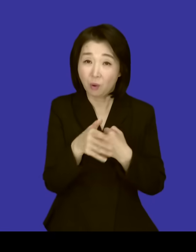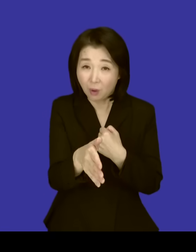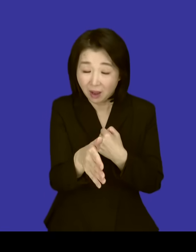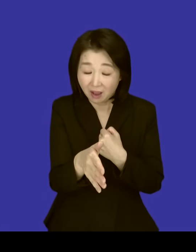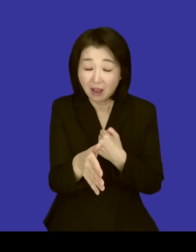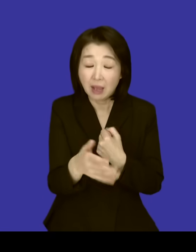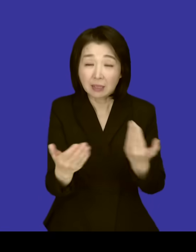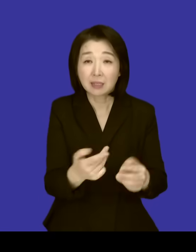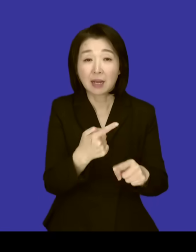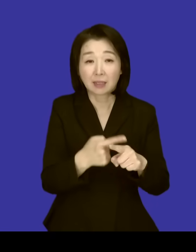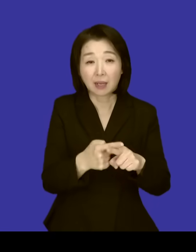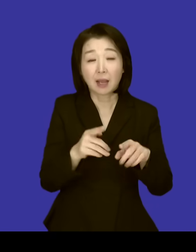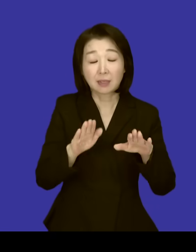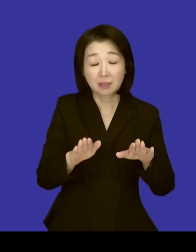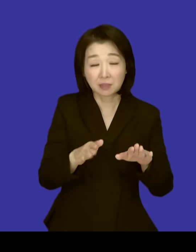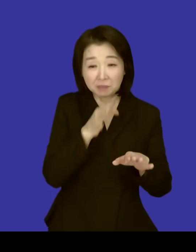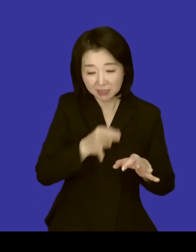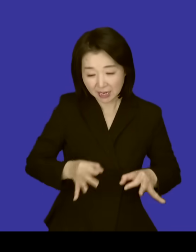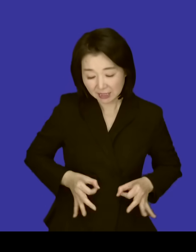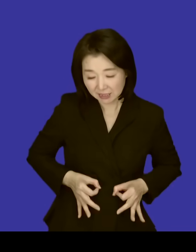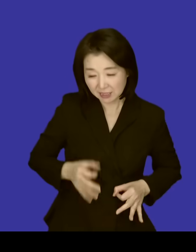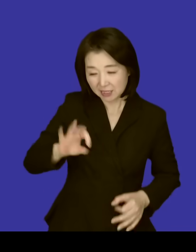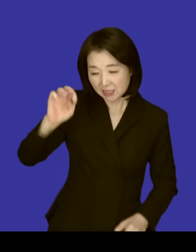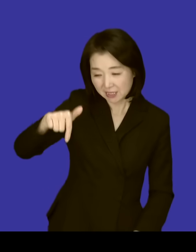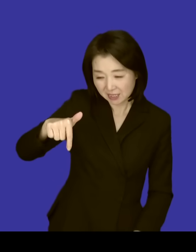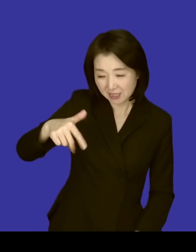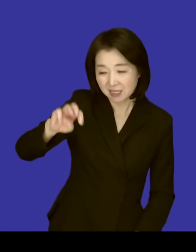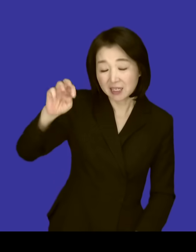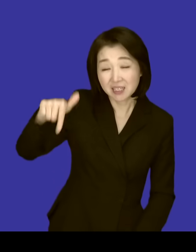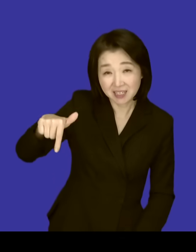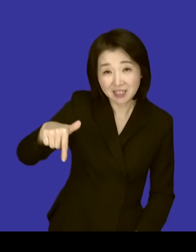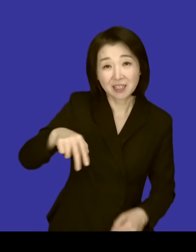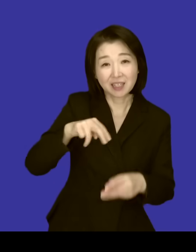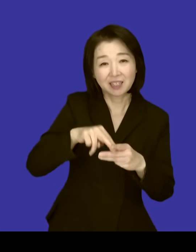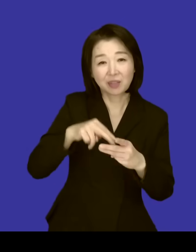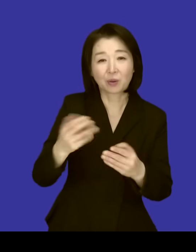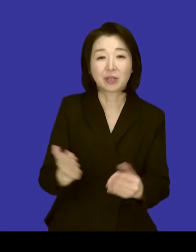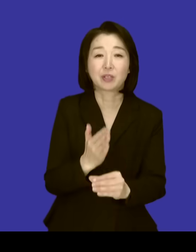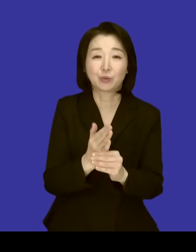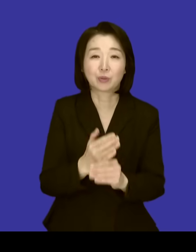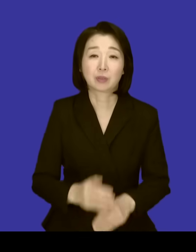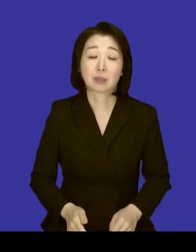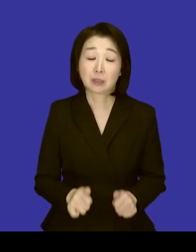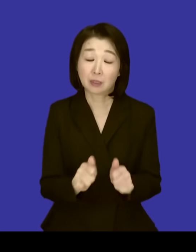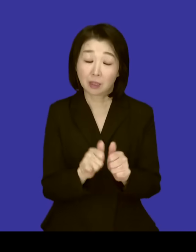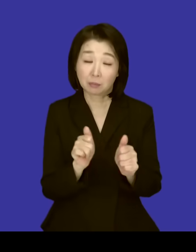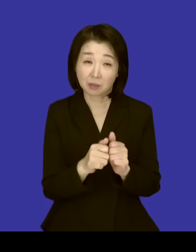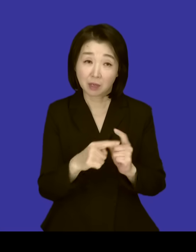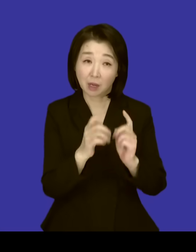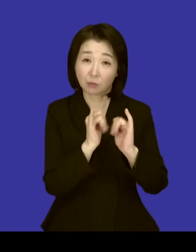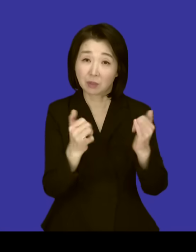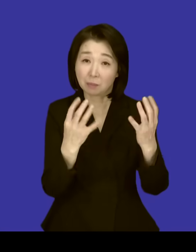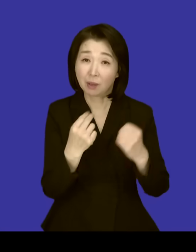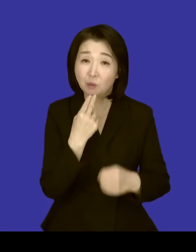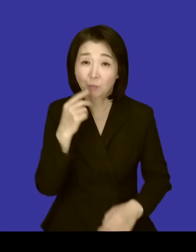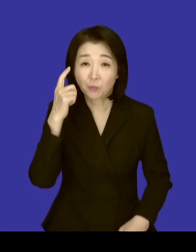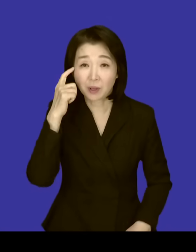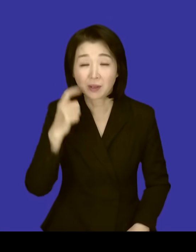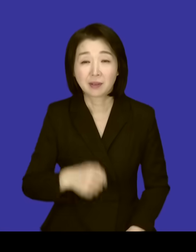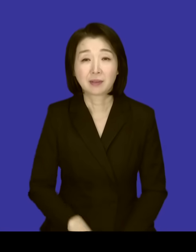이제 장기이식 센터로 자리를 옮겨서 예. 장기이식 코디네이터로 일하고 있습니다. 예. 근데 남자 간호사가 이렇게 많지 않은 이유가